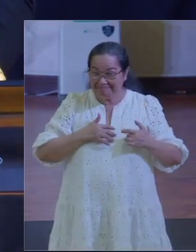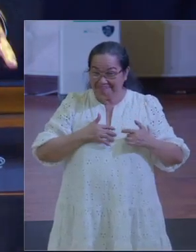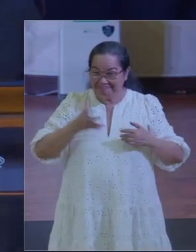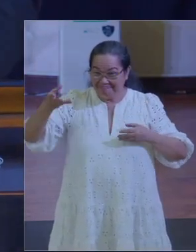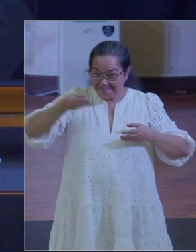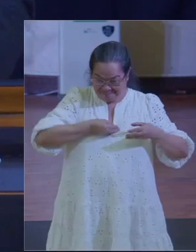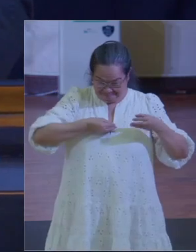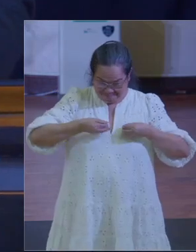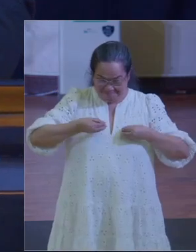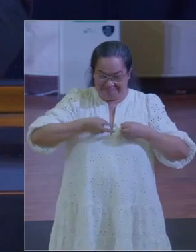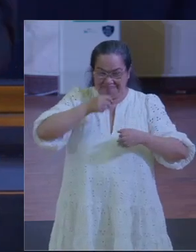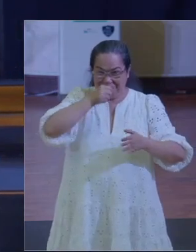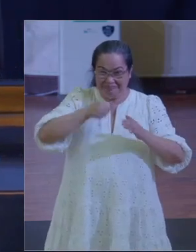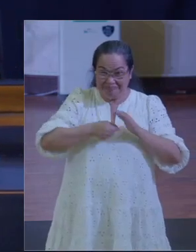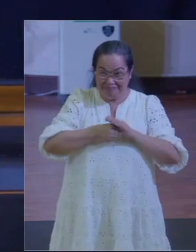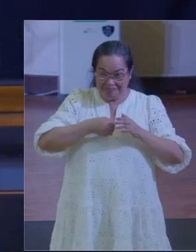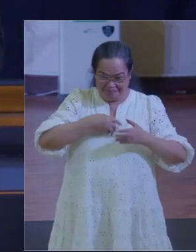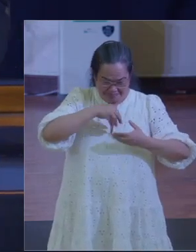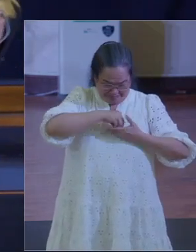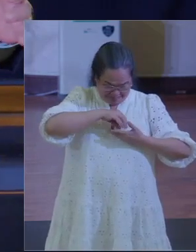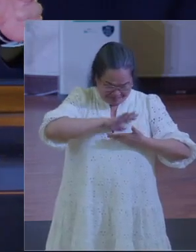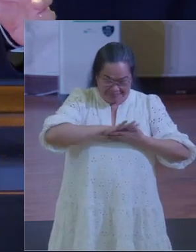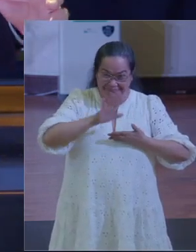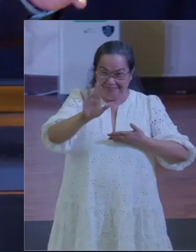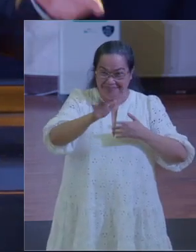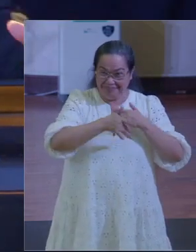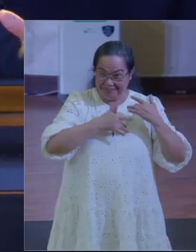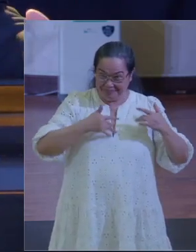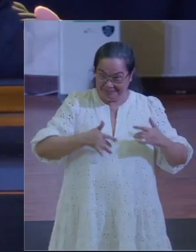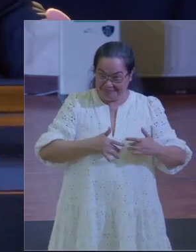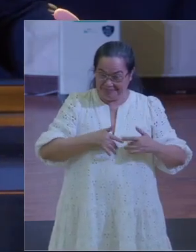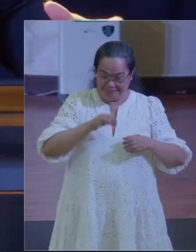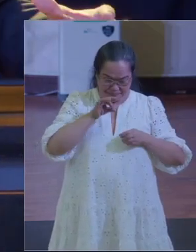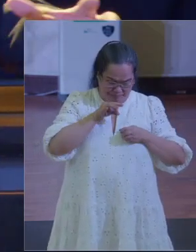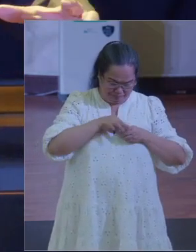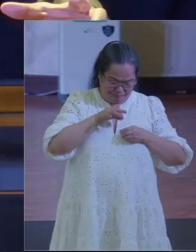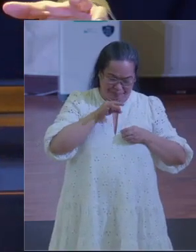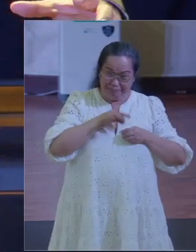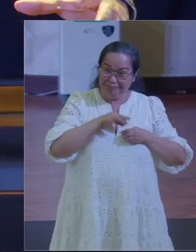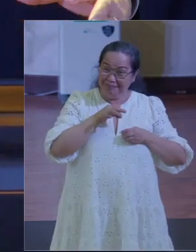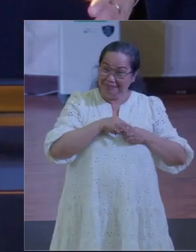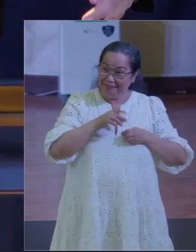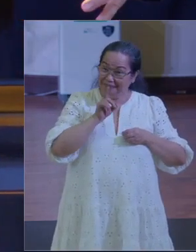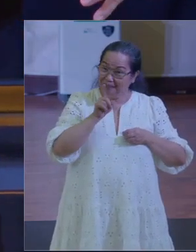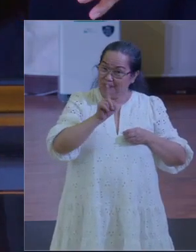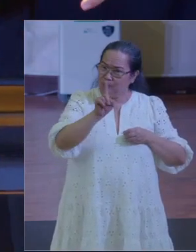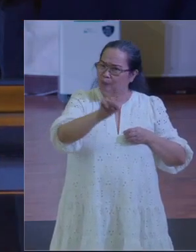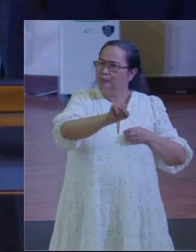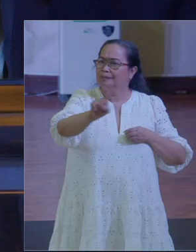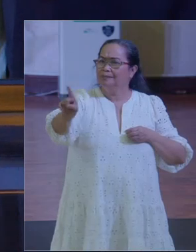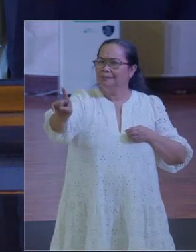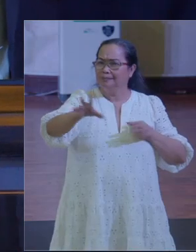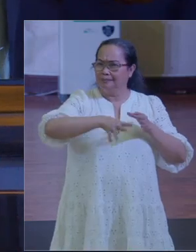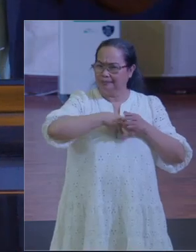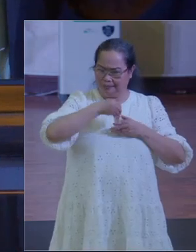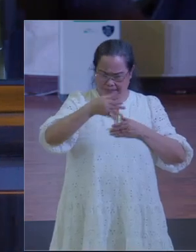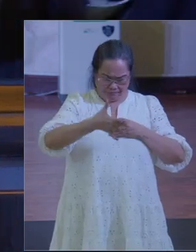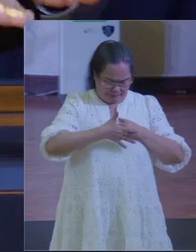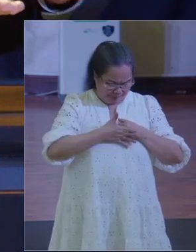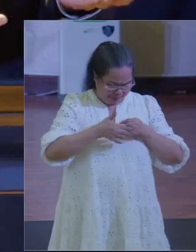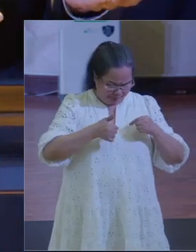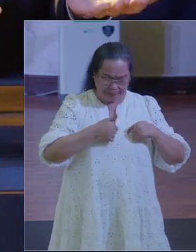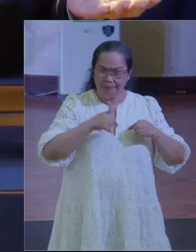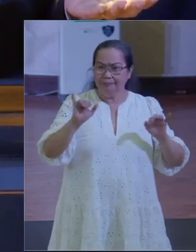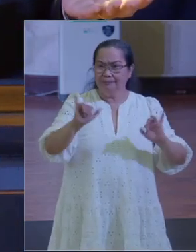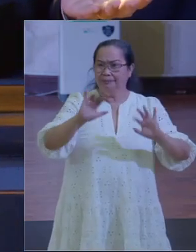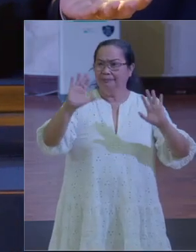nakaambag, nakatago, nakabaol, no? Nakaalkansya. So, pag lumabas yun, kung ano man lumabas dun,